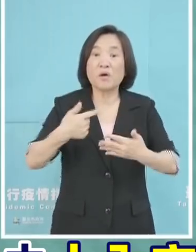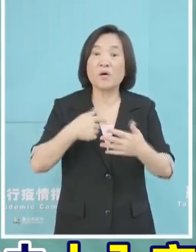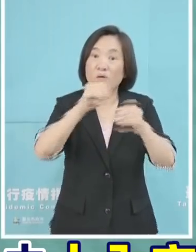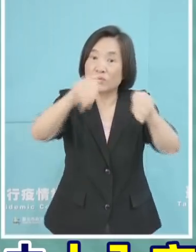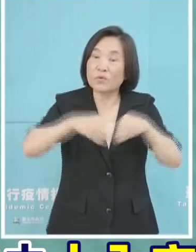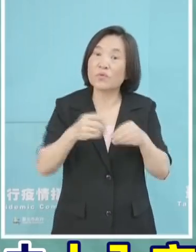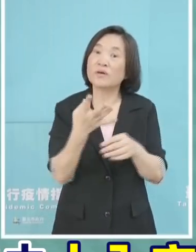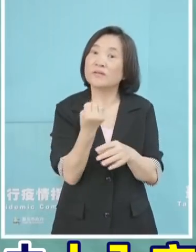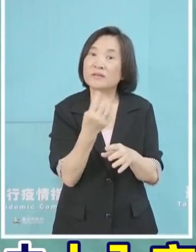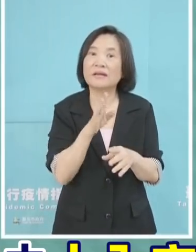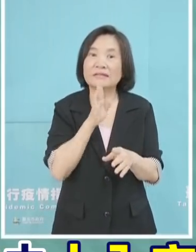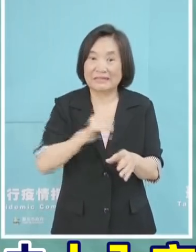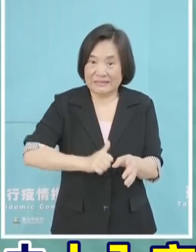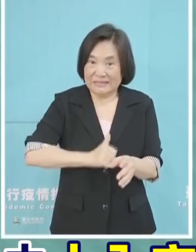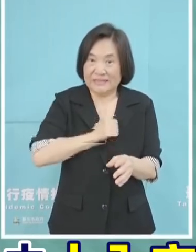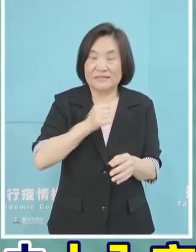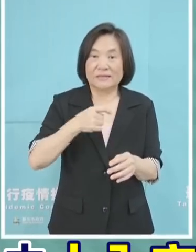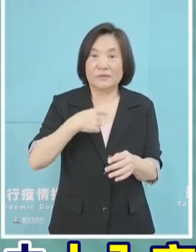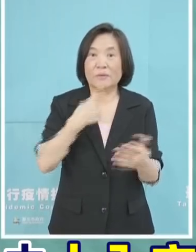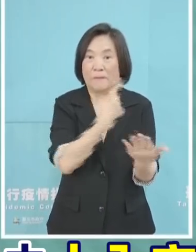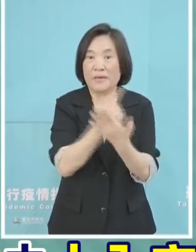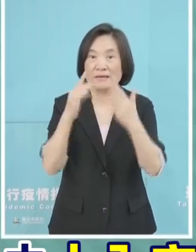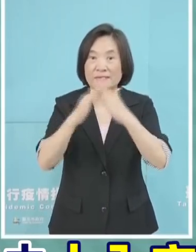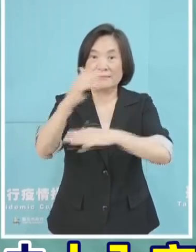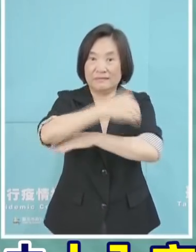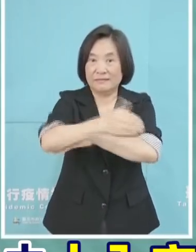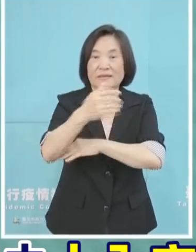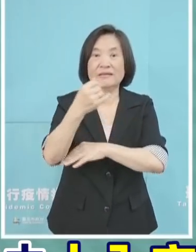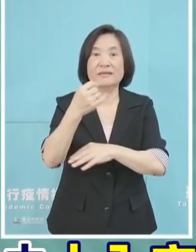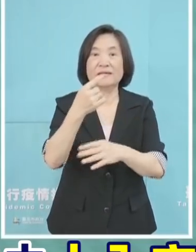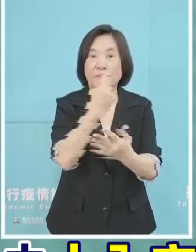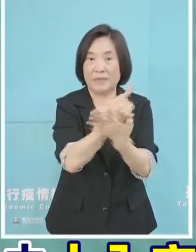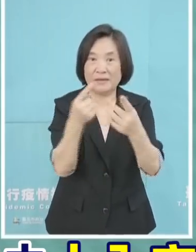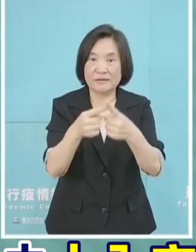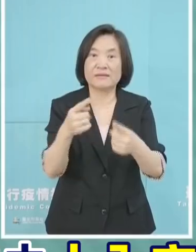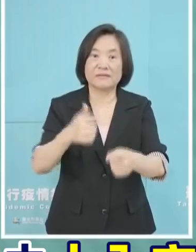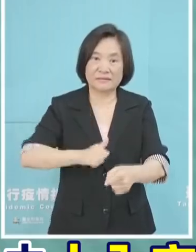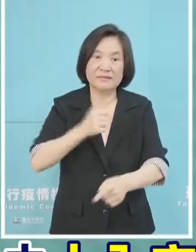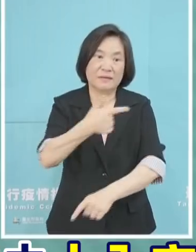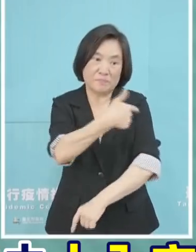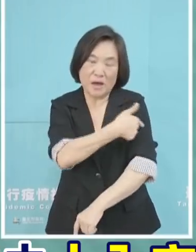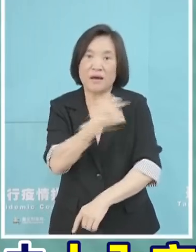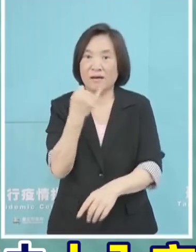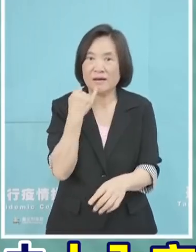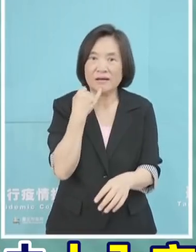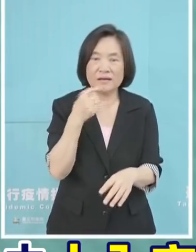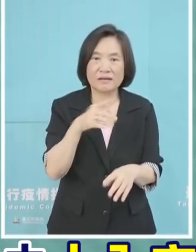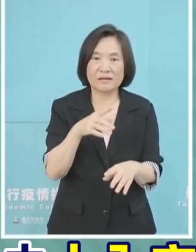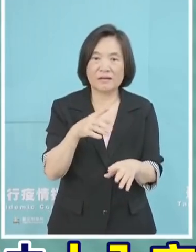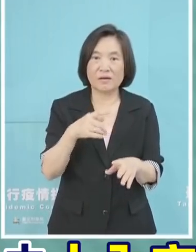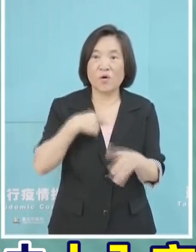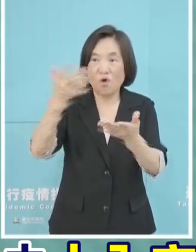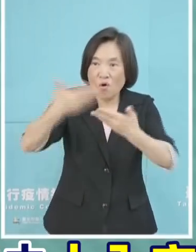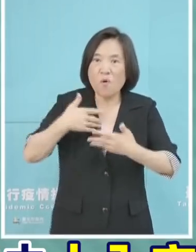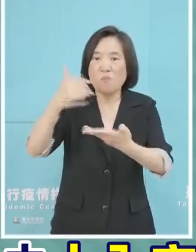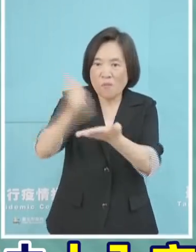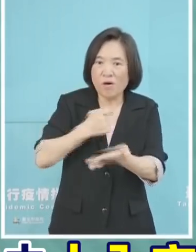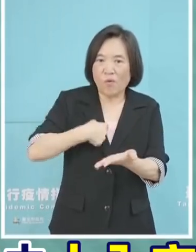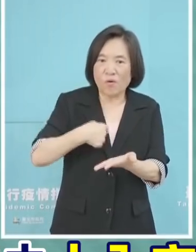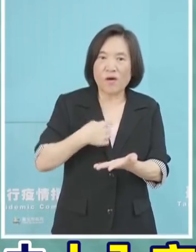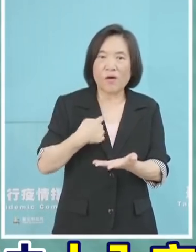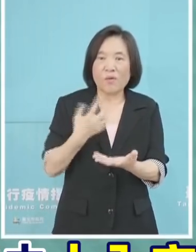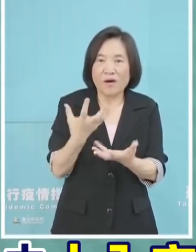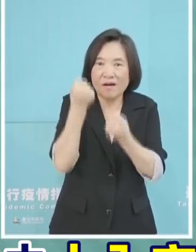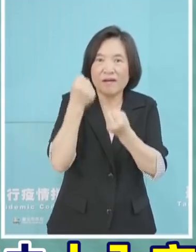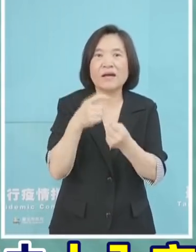重点是要发到我们这个实际要打疫苗的人的手上才有用，